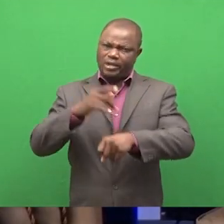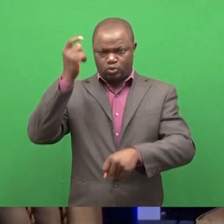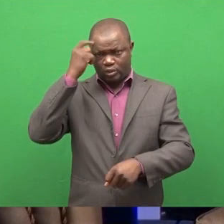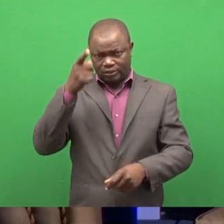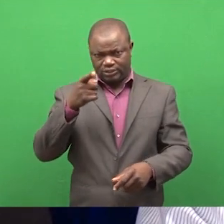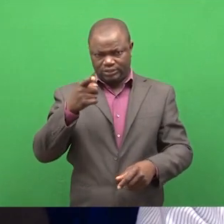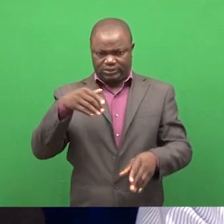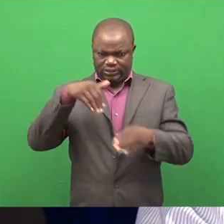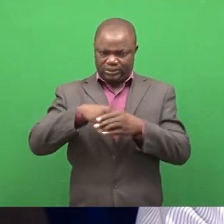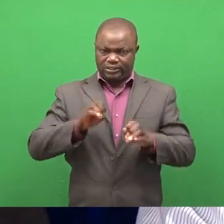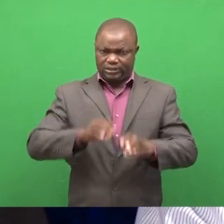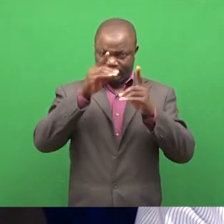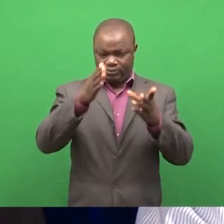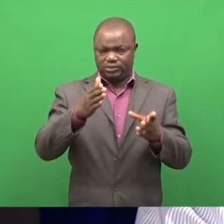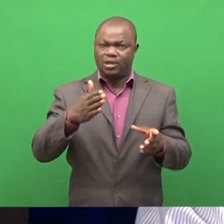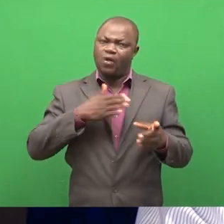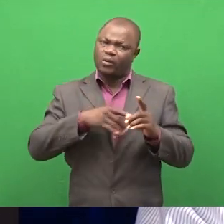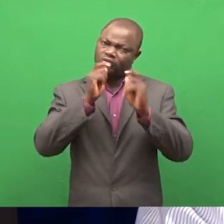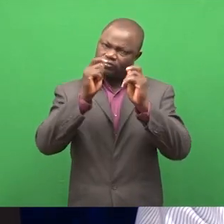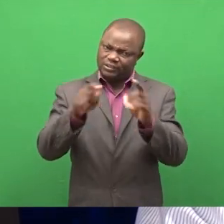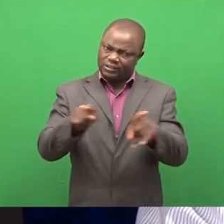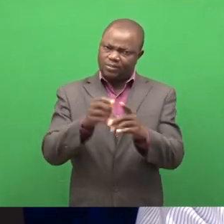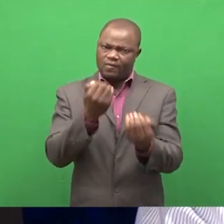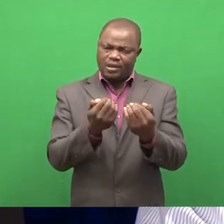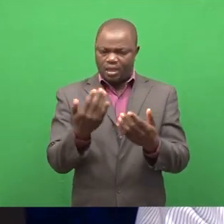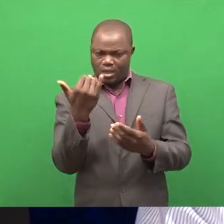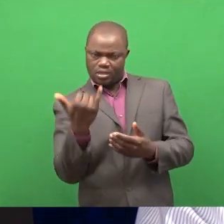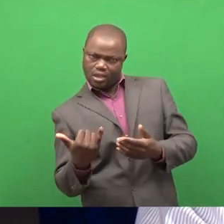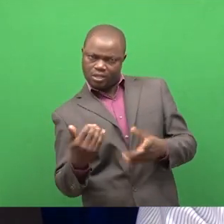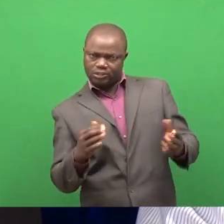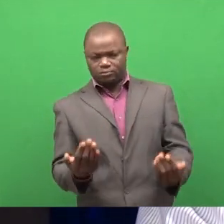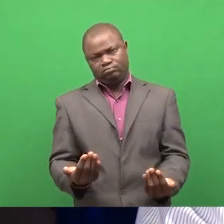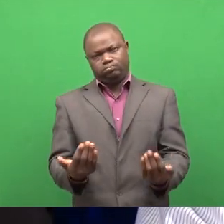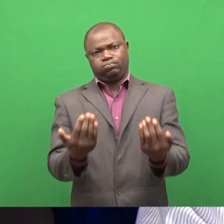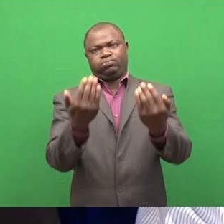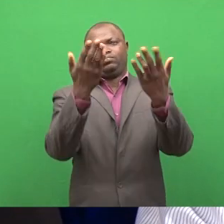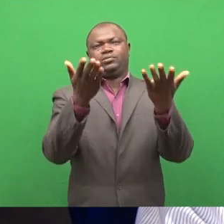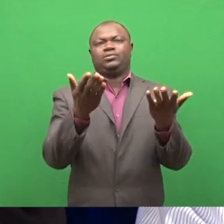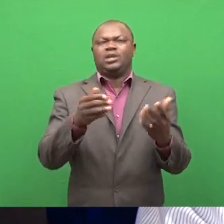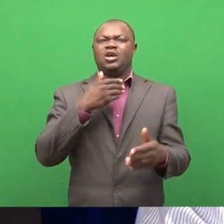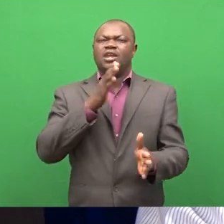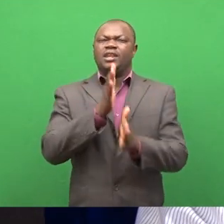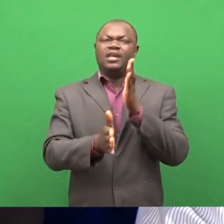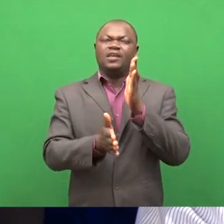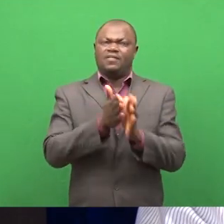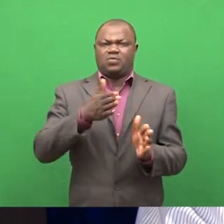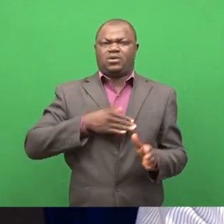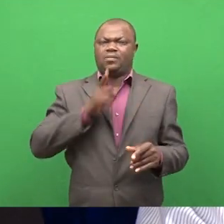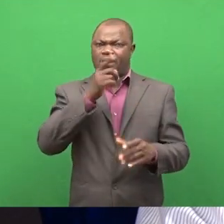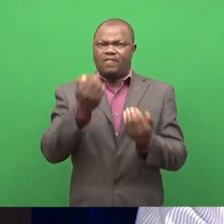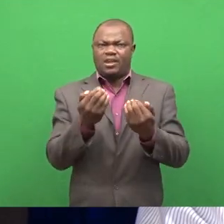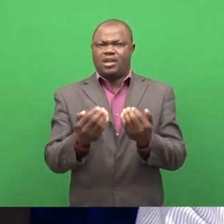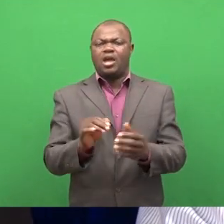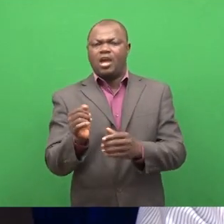sexuality education yamanga muchitaura iye kuti kubvira mwana ari mudiki hatisi kuda kuzomirira kana kuti mwana akuda kunoyaruka tutanga kuzotaura